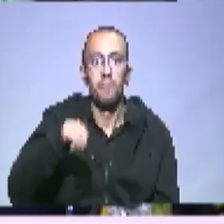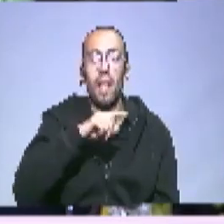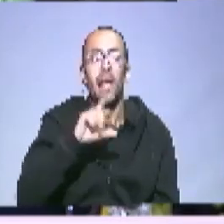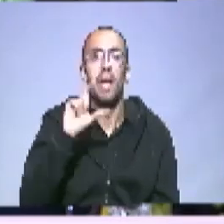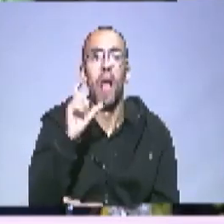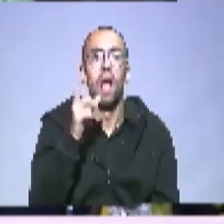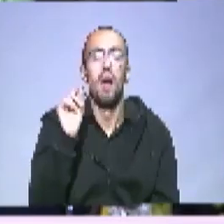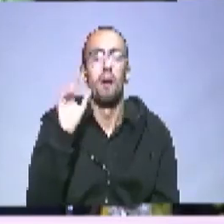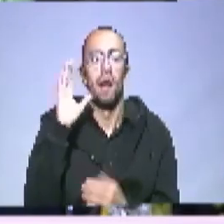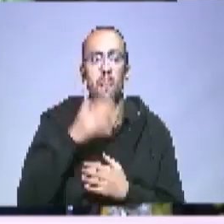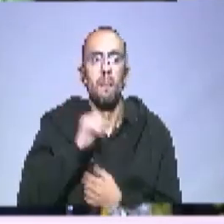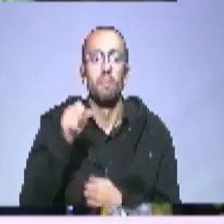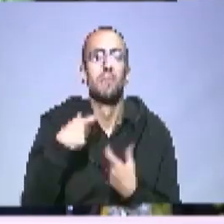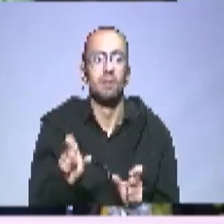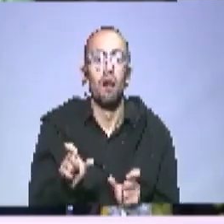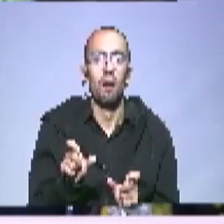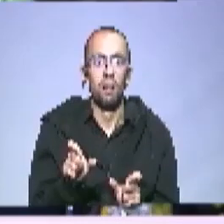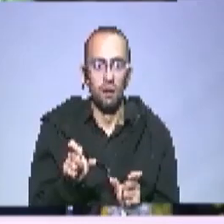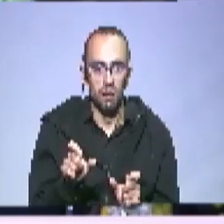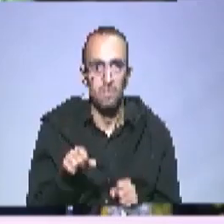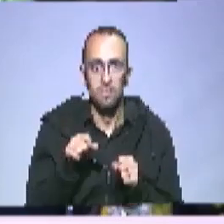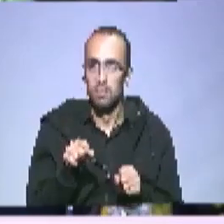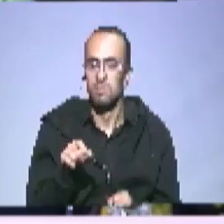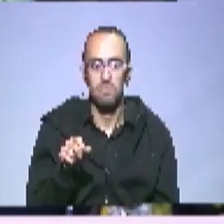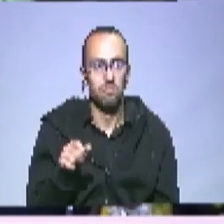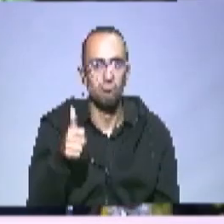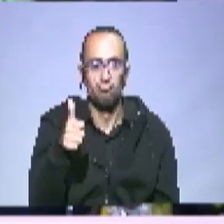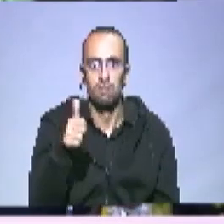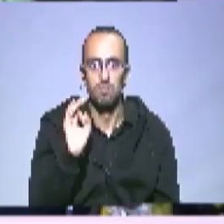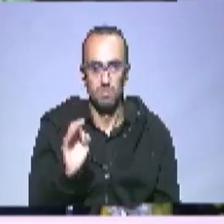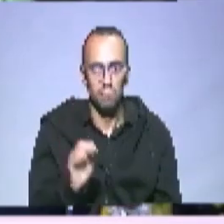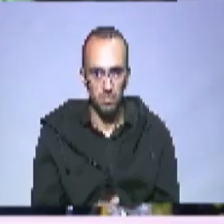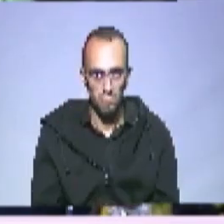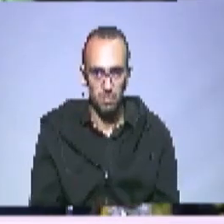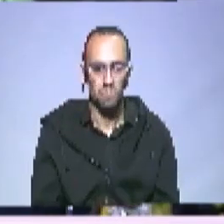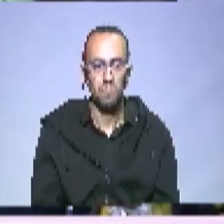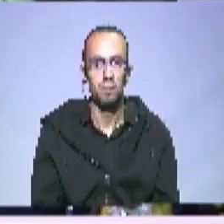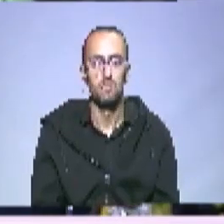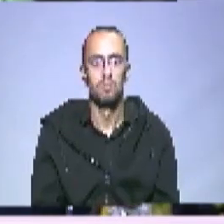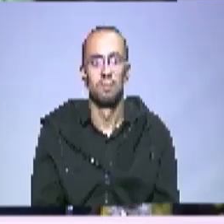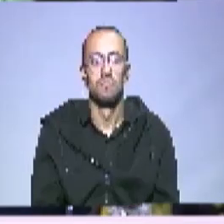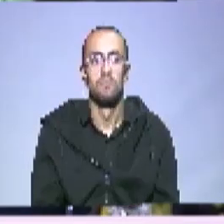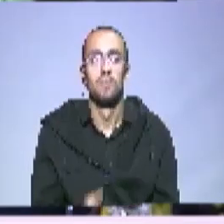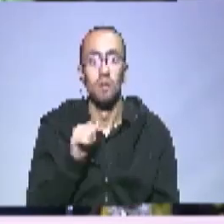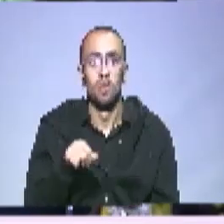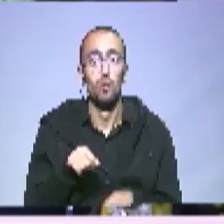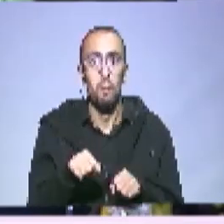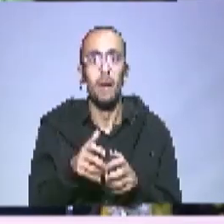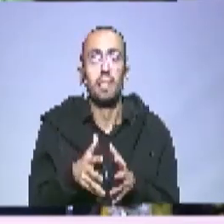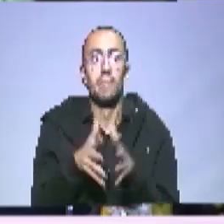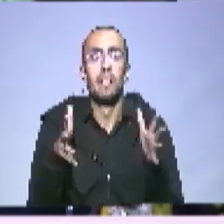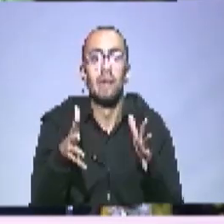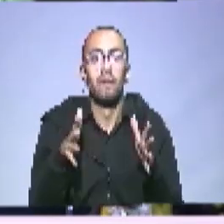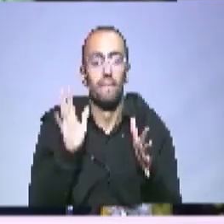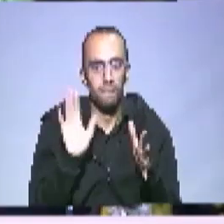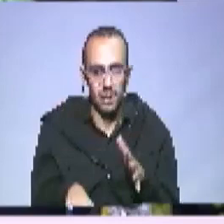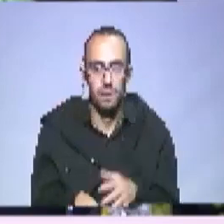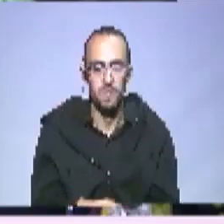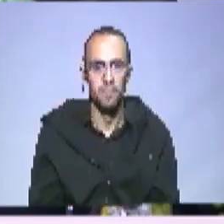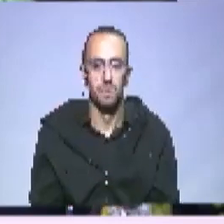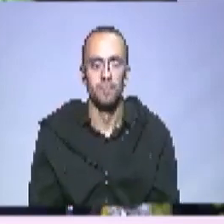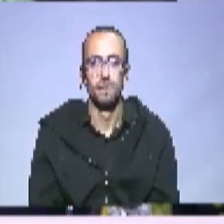مليان، السوق بتاعه كتير جدا، المشروم ده موجود، وموجود في السوبر ماركت في السوبر ماركتات